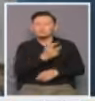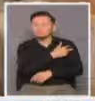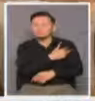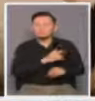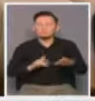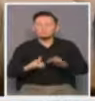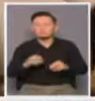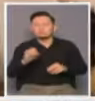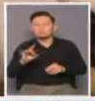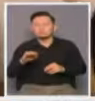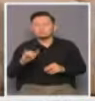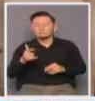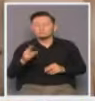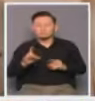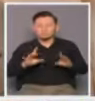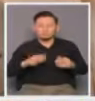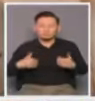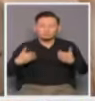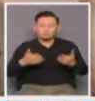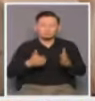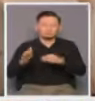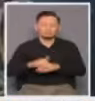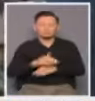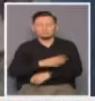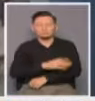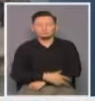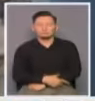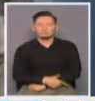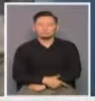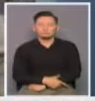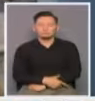обороны Ертуган Амиров пожелал доброго пути молодым солдатам.